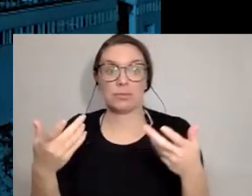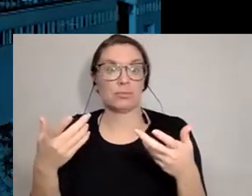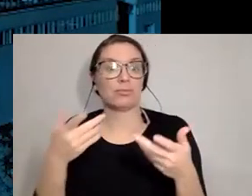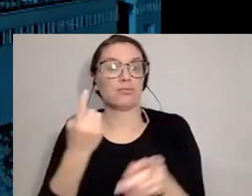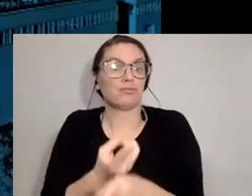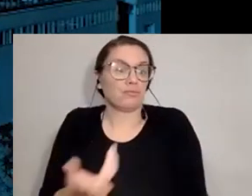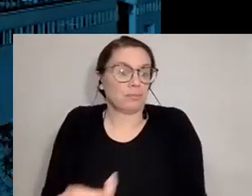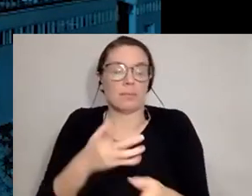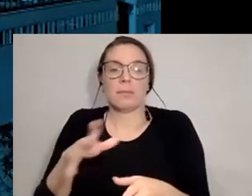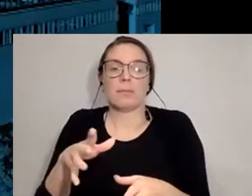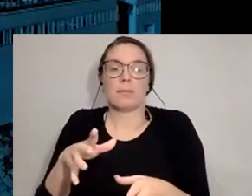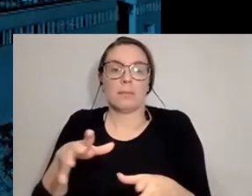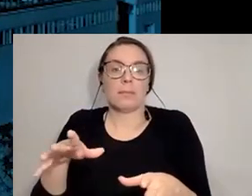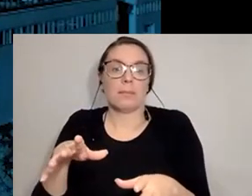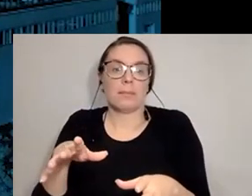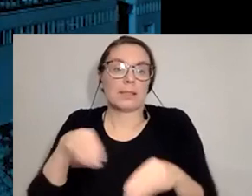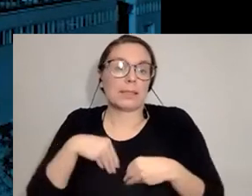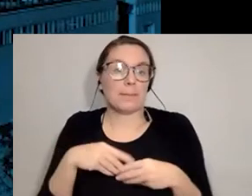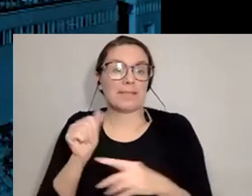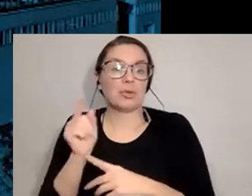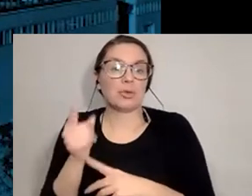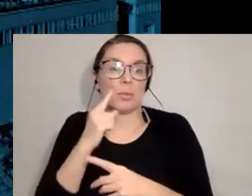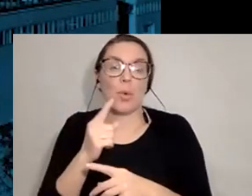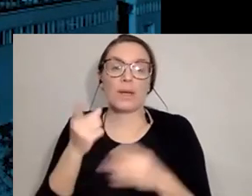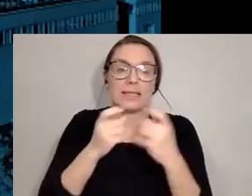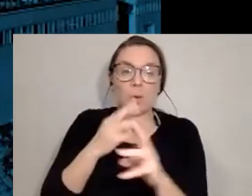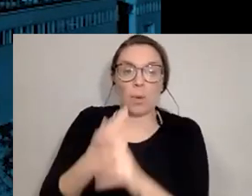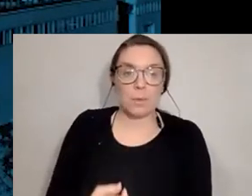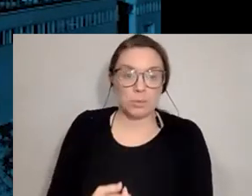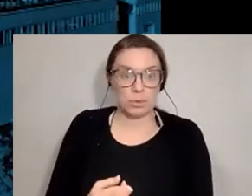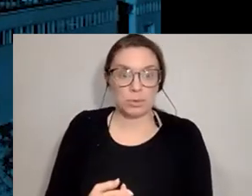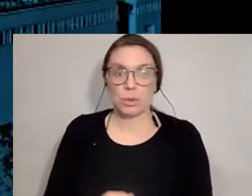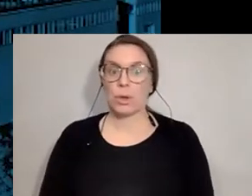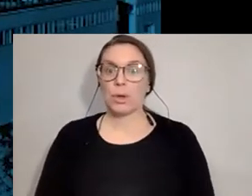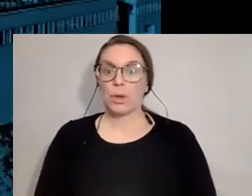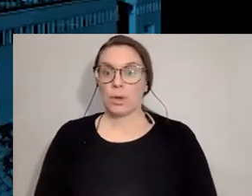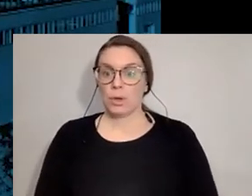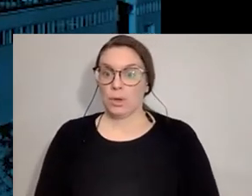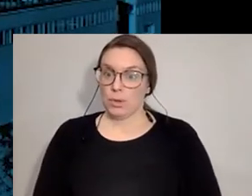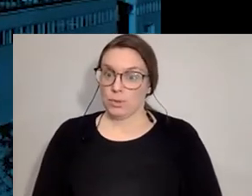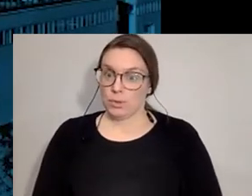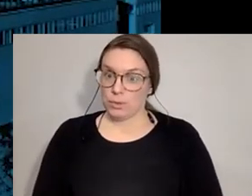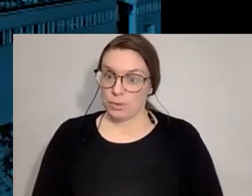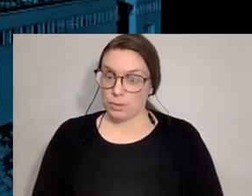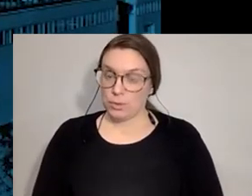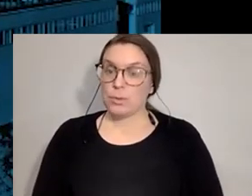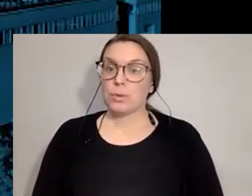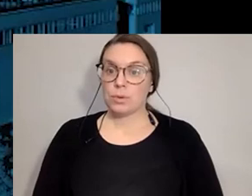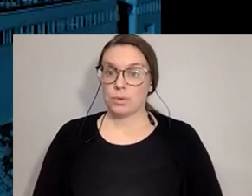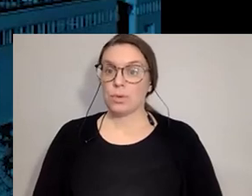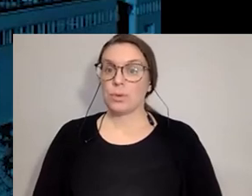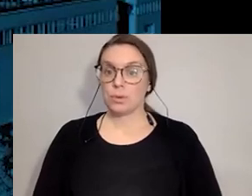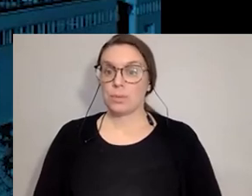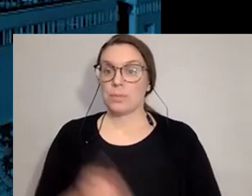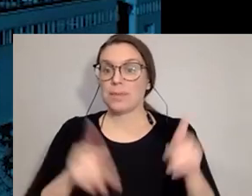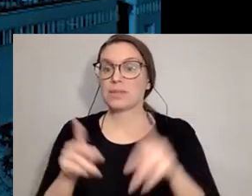minutes de questions réponses donc j'invite les personnes connectées qui ont participé à la table